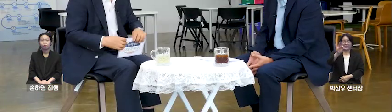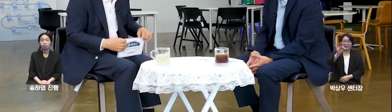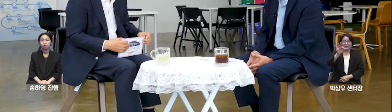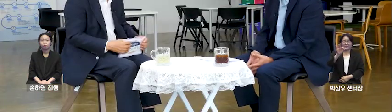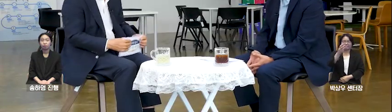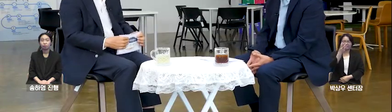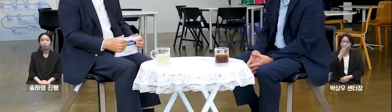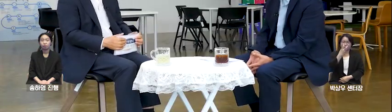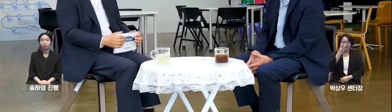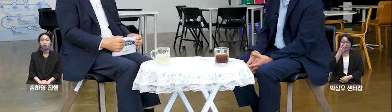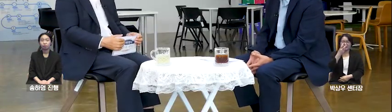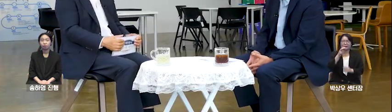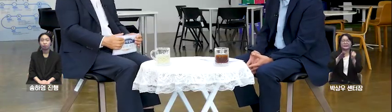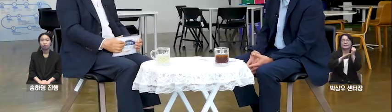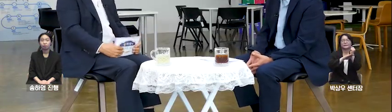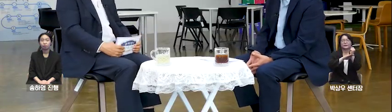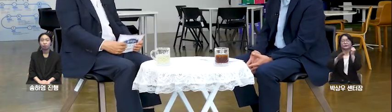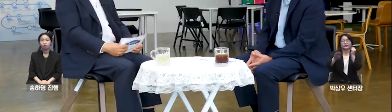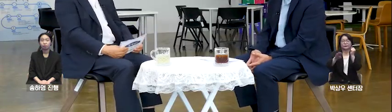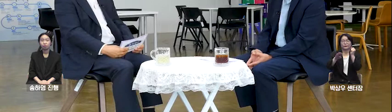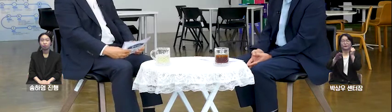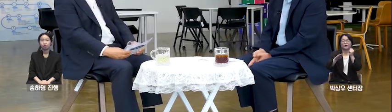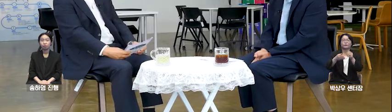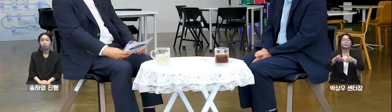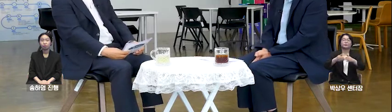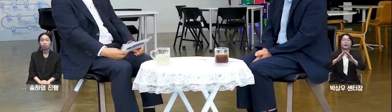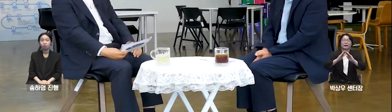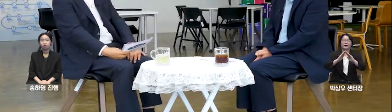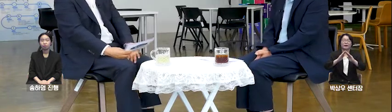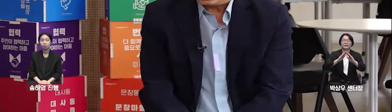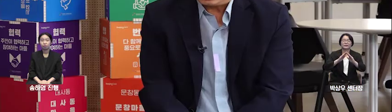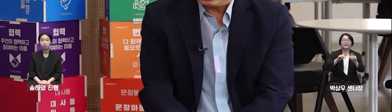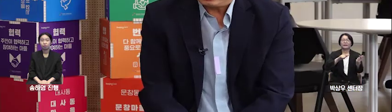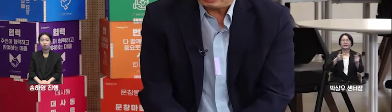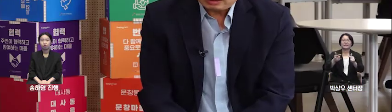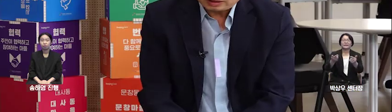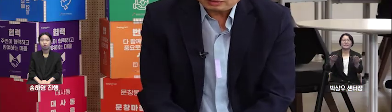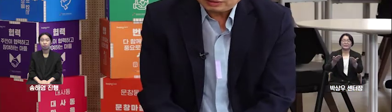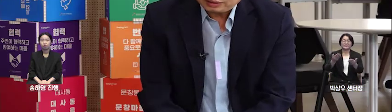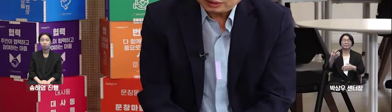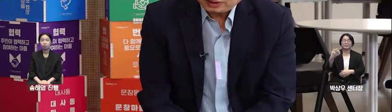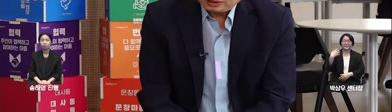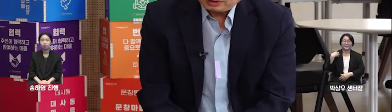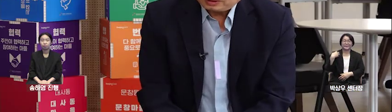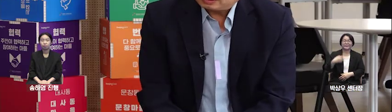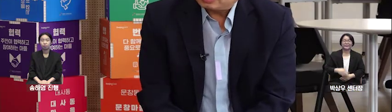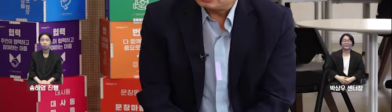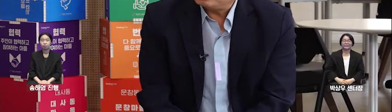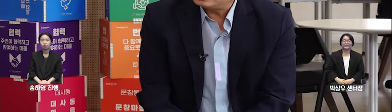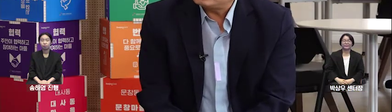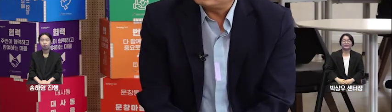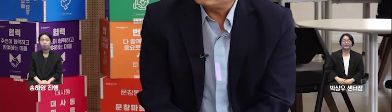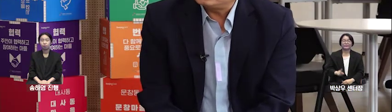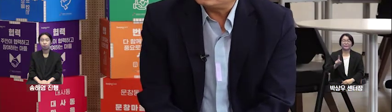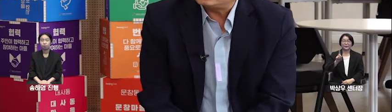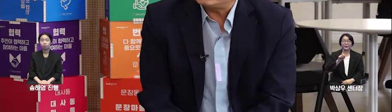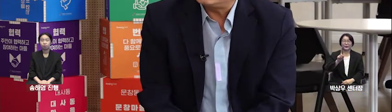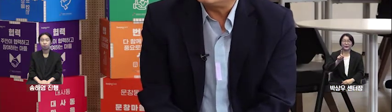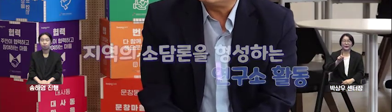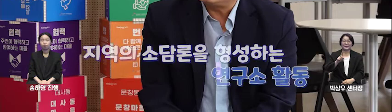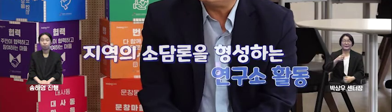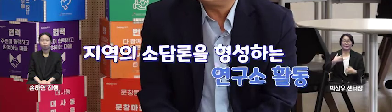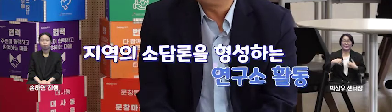의정비의 어떤 심의 기준 마련이나 뭐 이런 역할들을 당시에 좀 많이 해왔던 것 같고요. 더 재미났던 것은